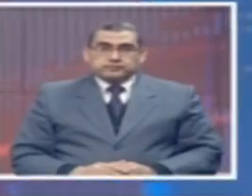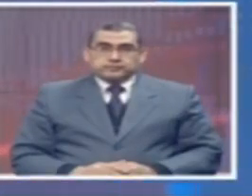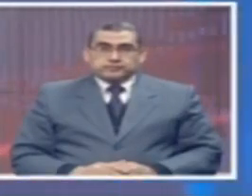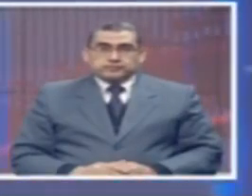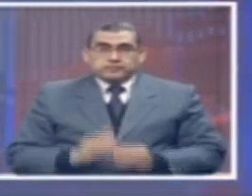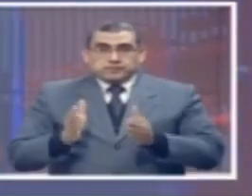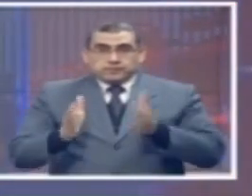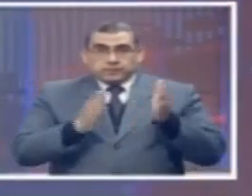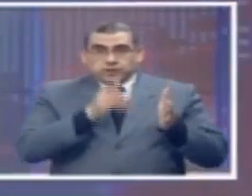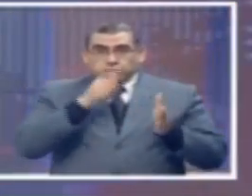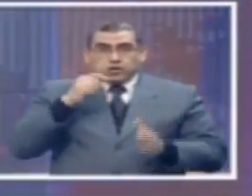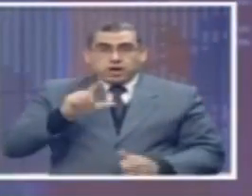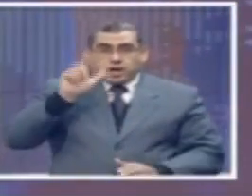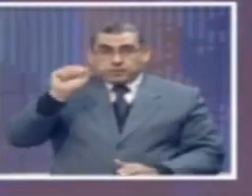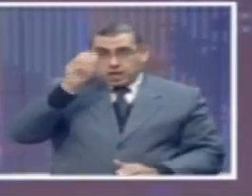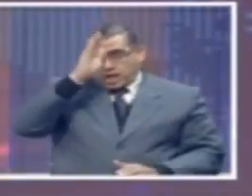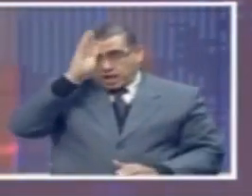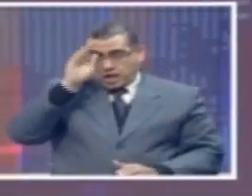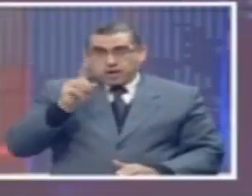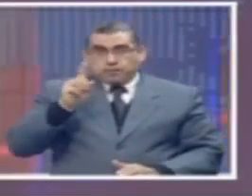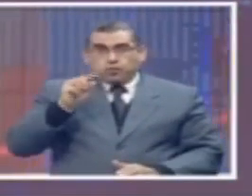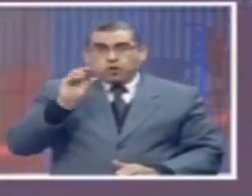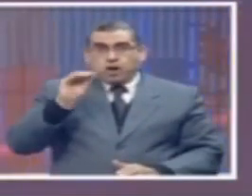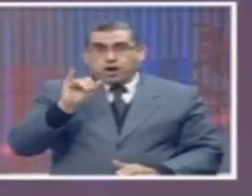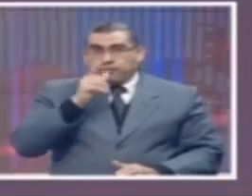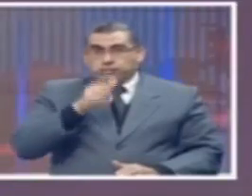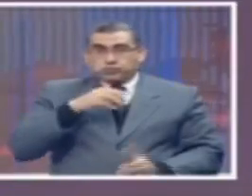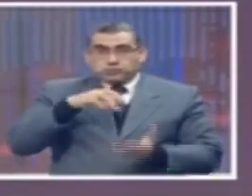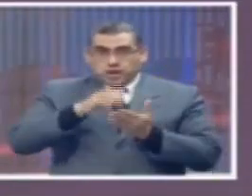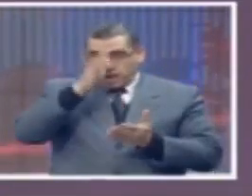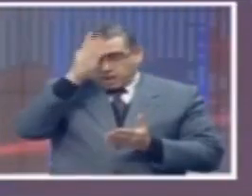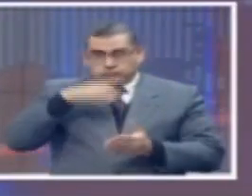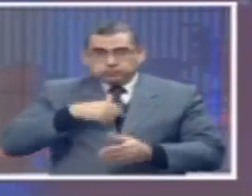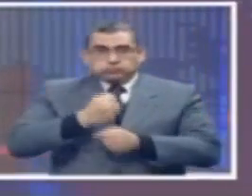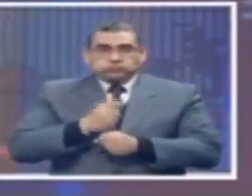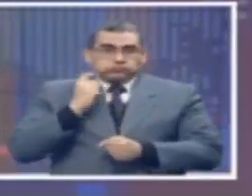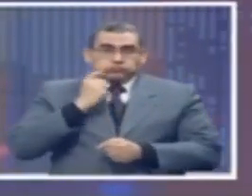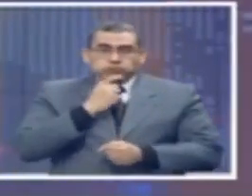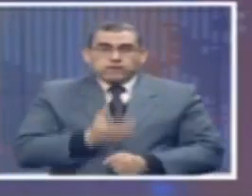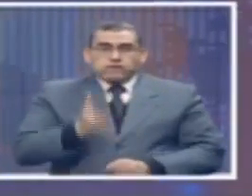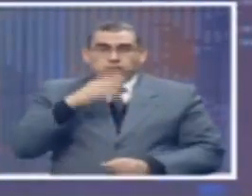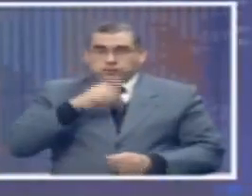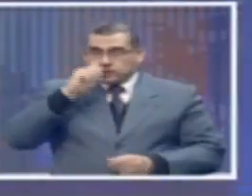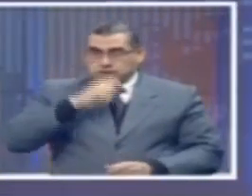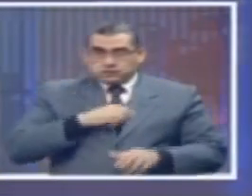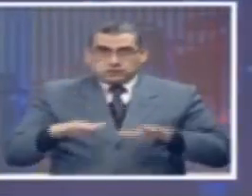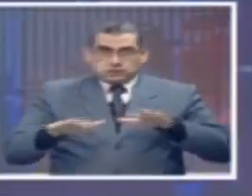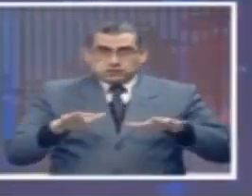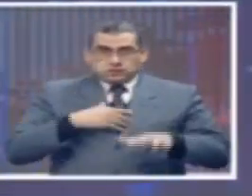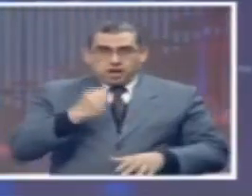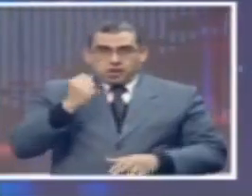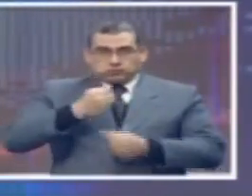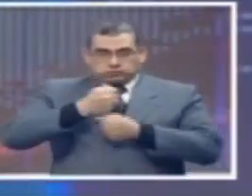من جانبه، أكد الرئيس العراقي برهم صالح أن بلاده تقف بحزم ضد أي محاولات لزعزعة